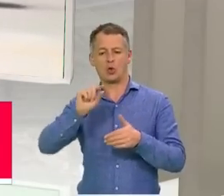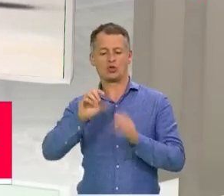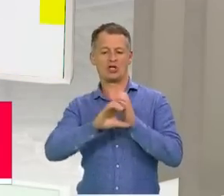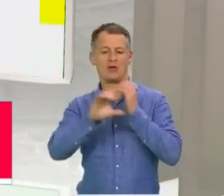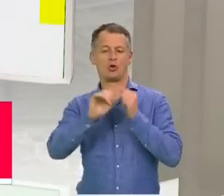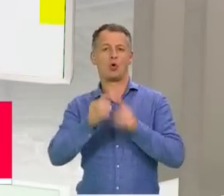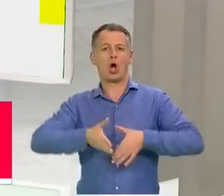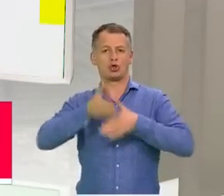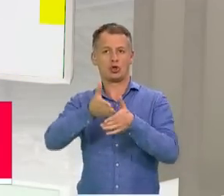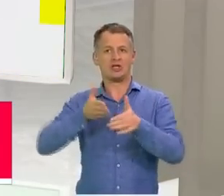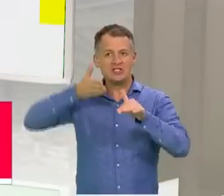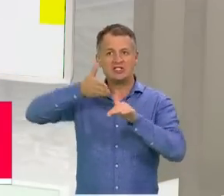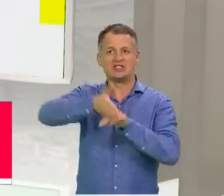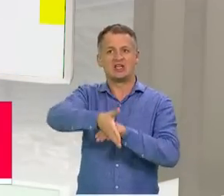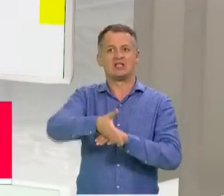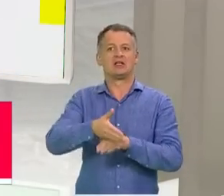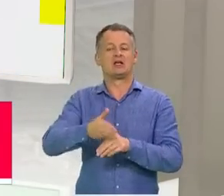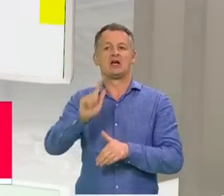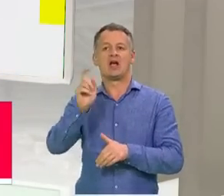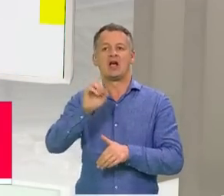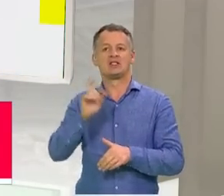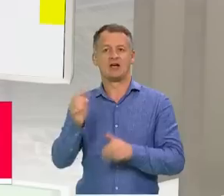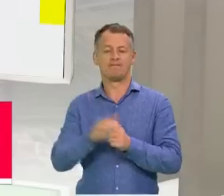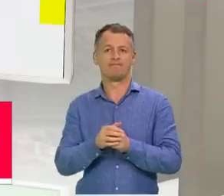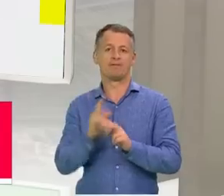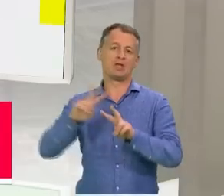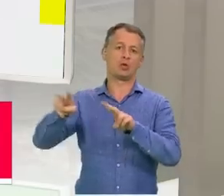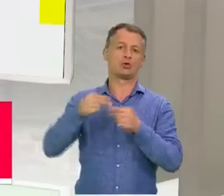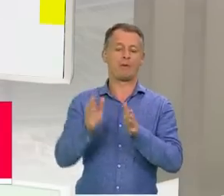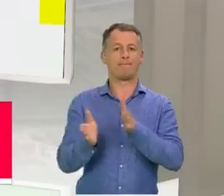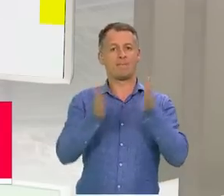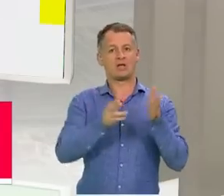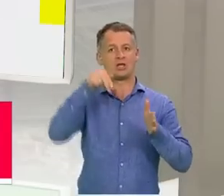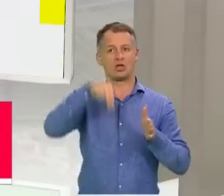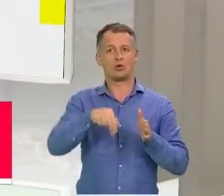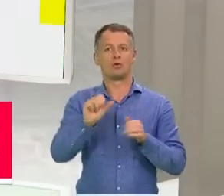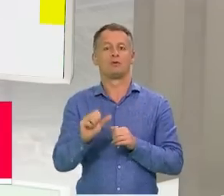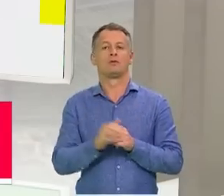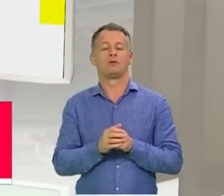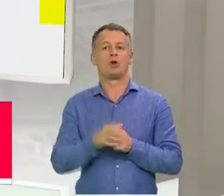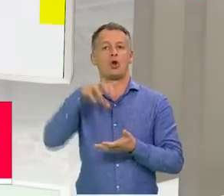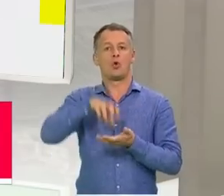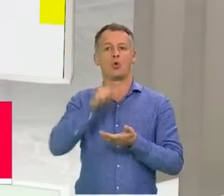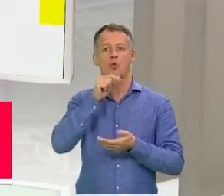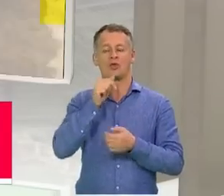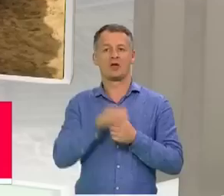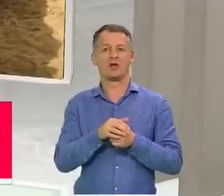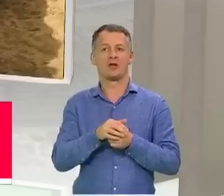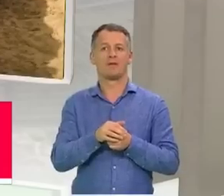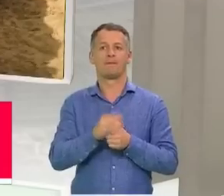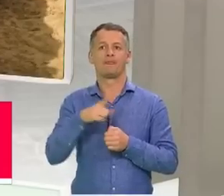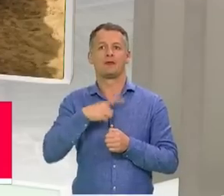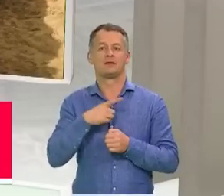de camioane cu ajutoare să intre în fâșia Gaza. Revenim însă la partea de nord, în primul rând a fâșiei Gaza, locul în care